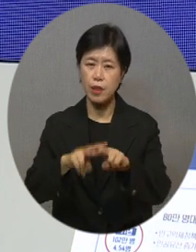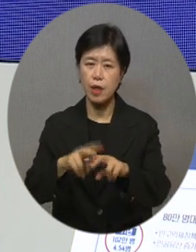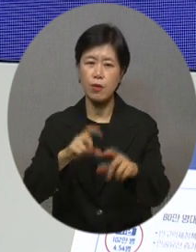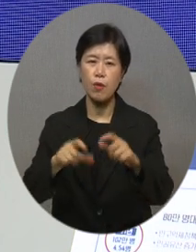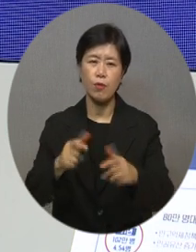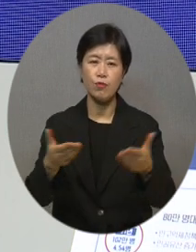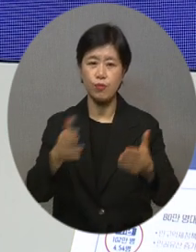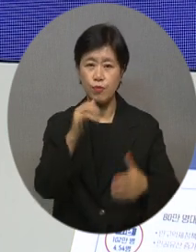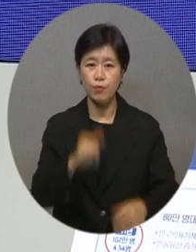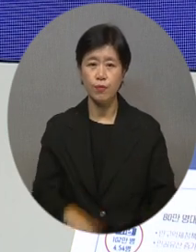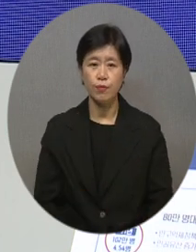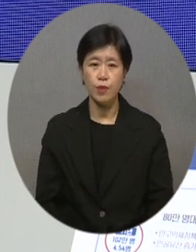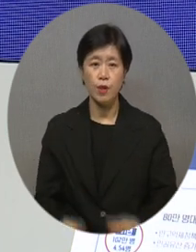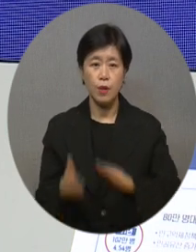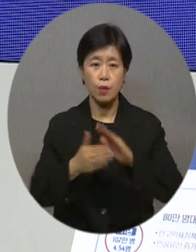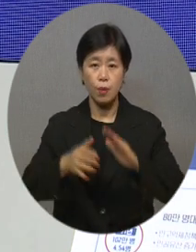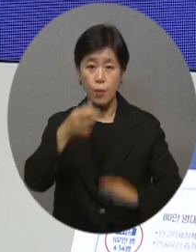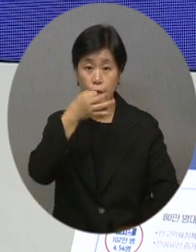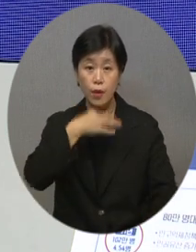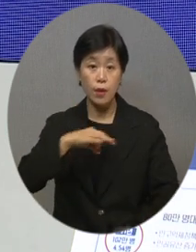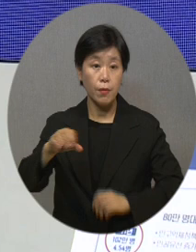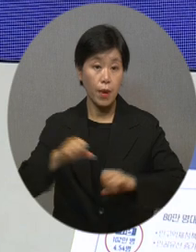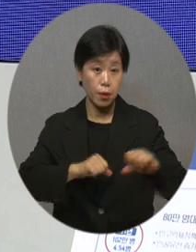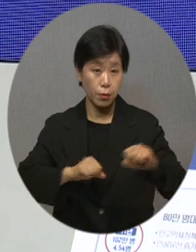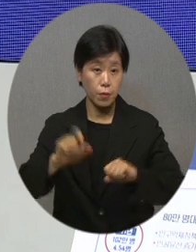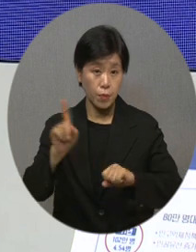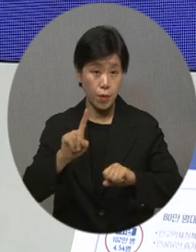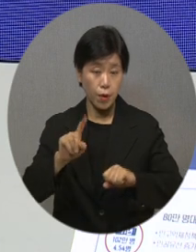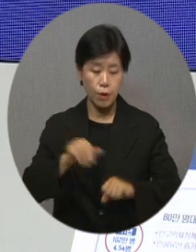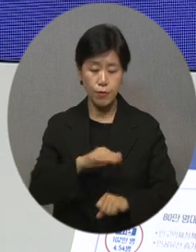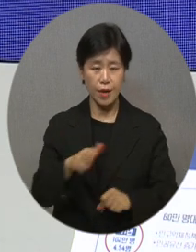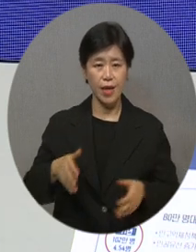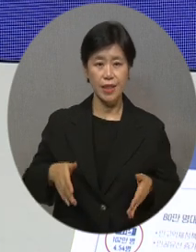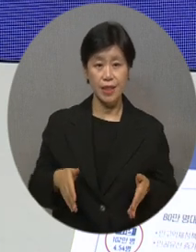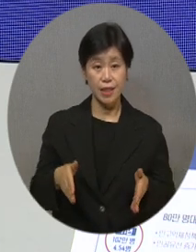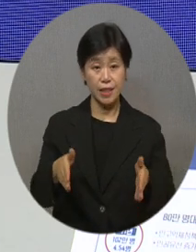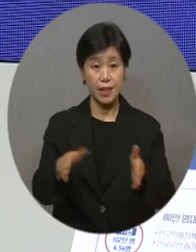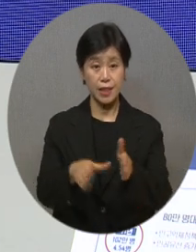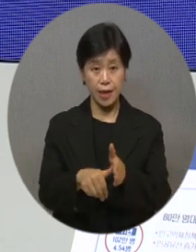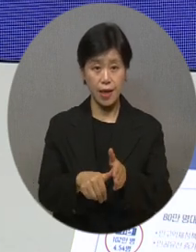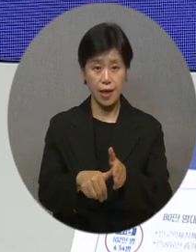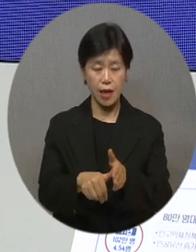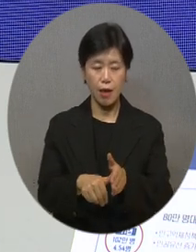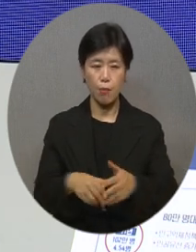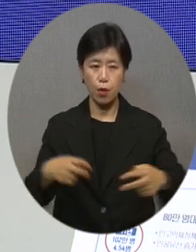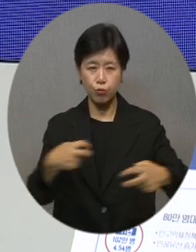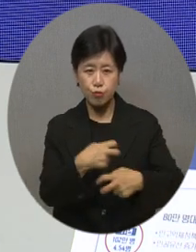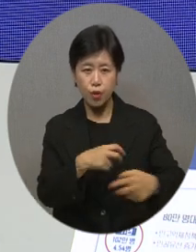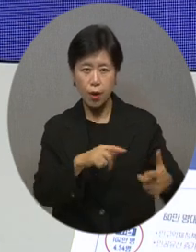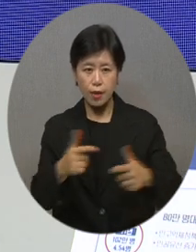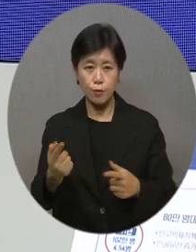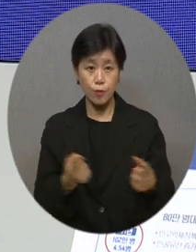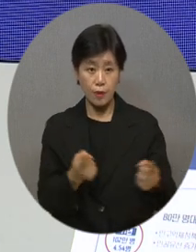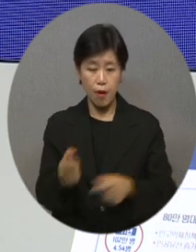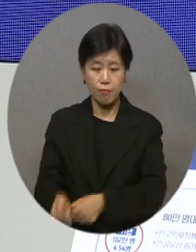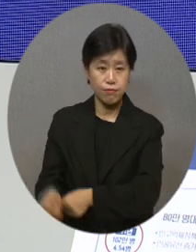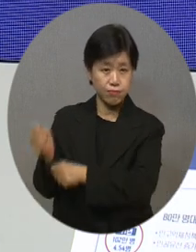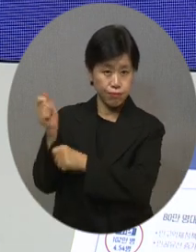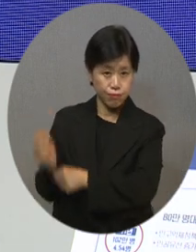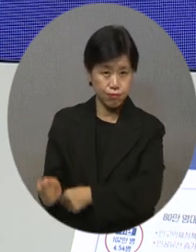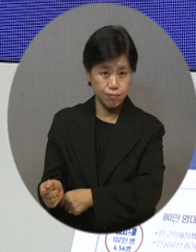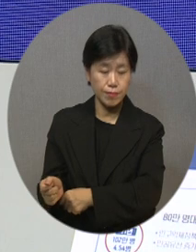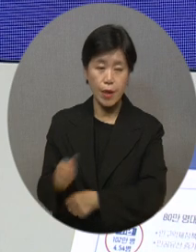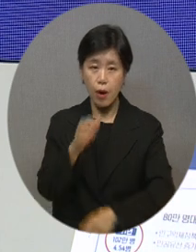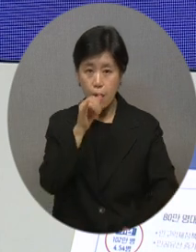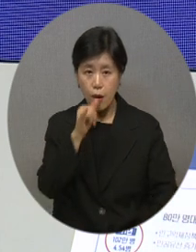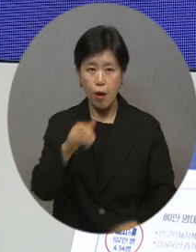번째는 공익활동회라고 그래가지고 우리가 길에 가보면 이렇게 교통정리도 해주시기도 하고 때로는 이렇게 환경정비도